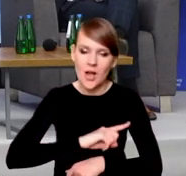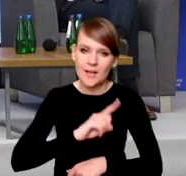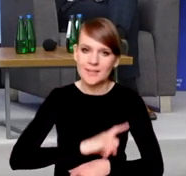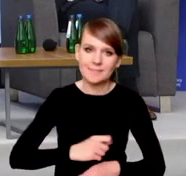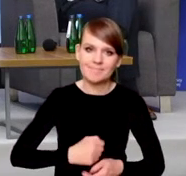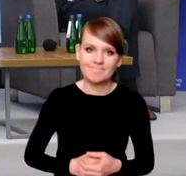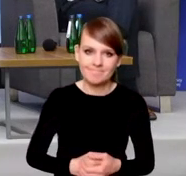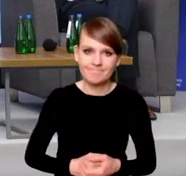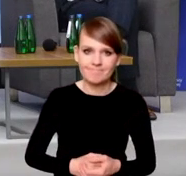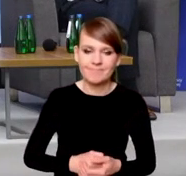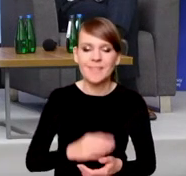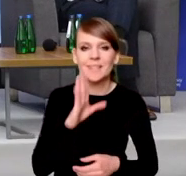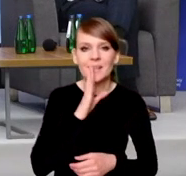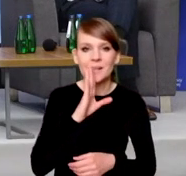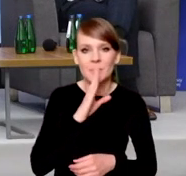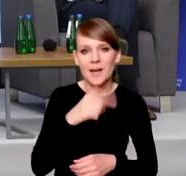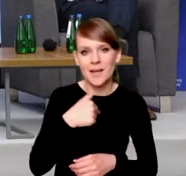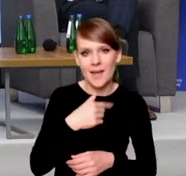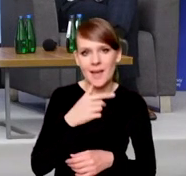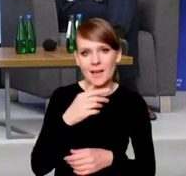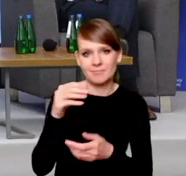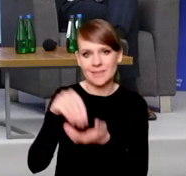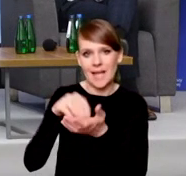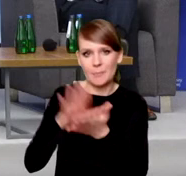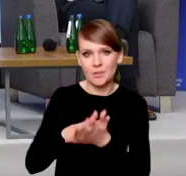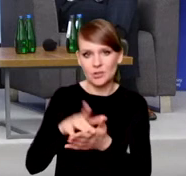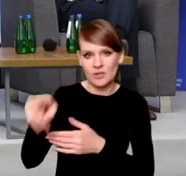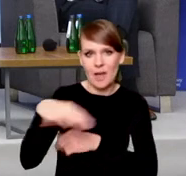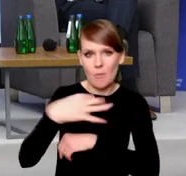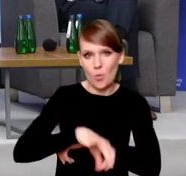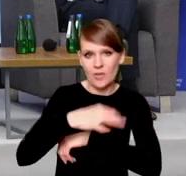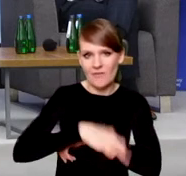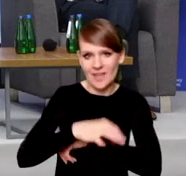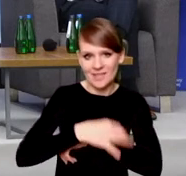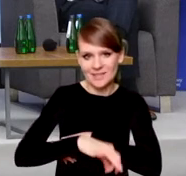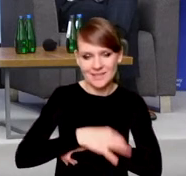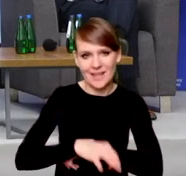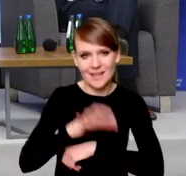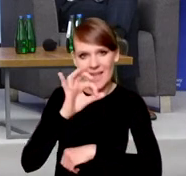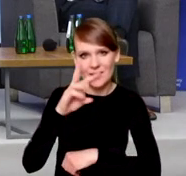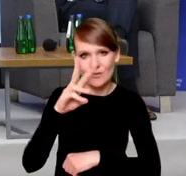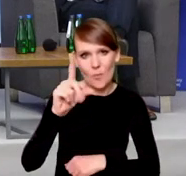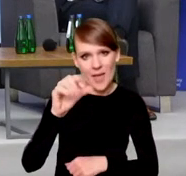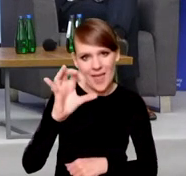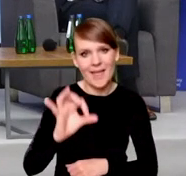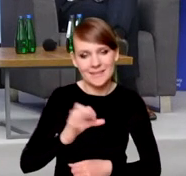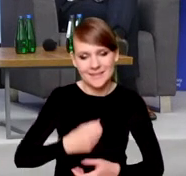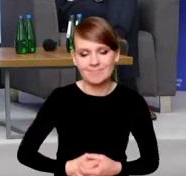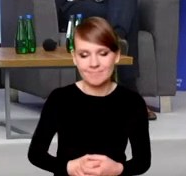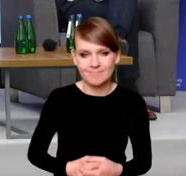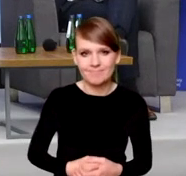Chyba zapiszę się na Uniwersytet SWPS.